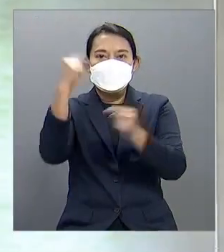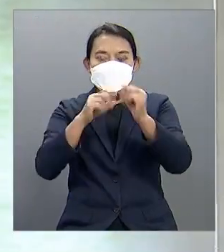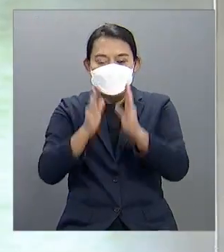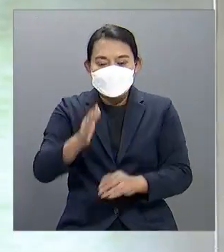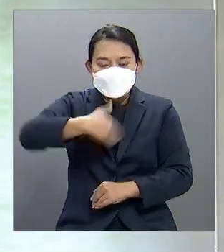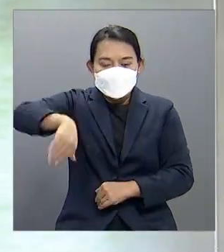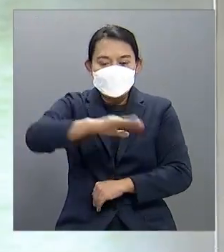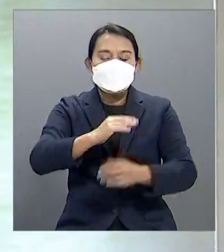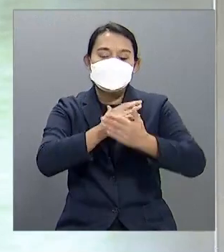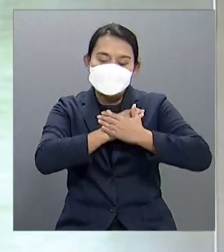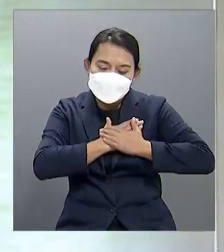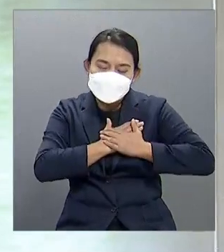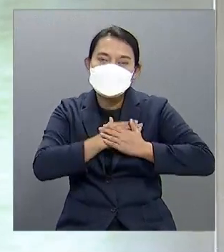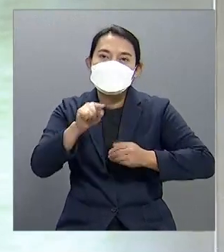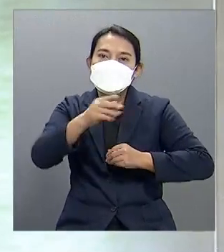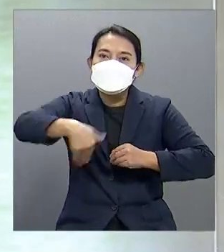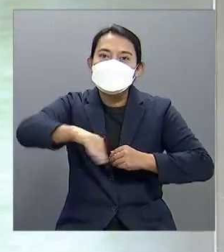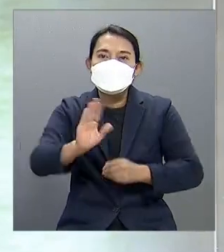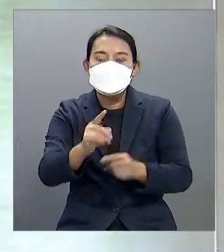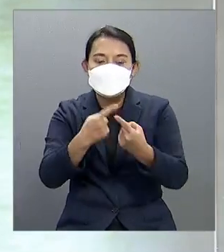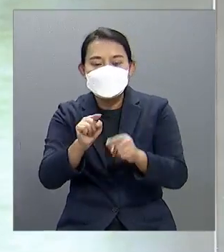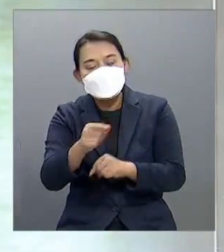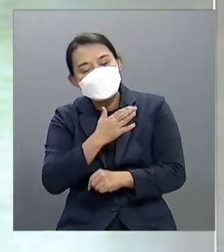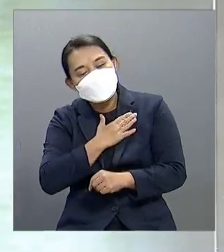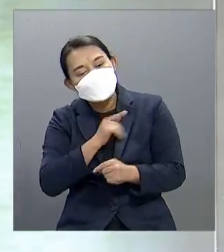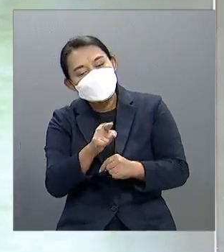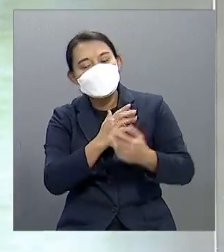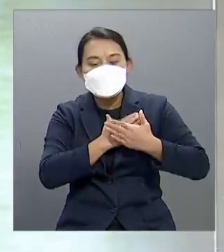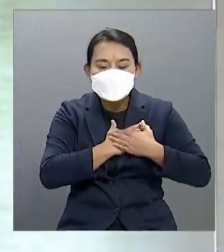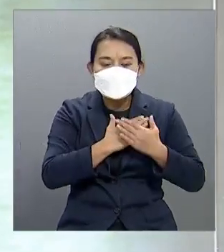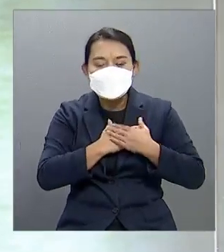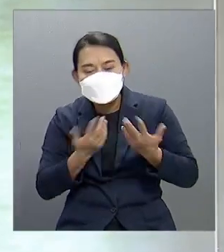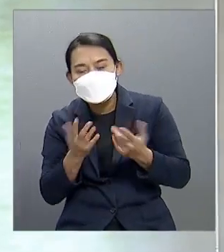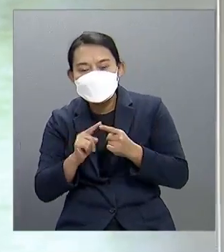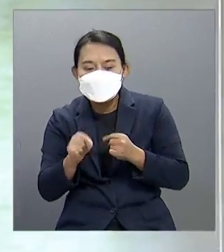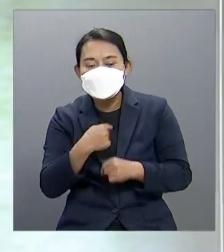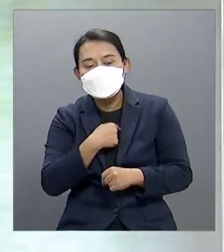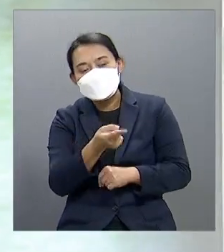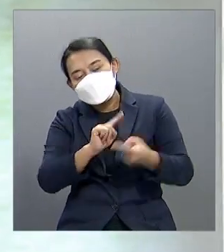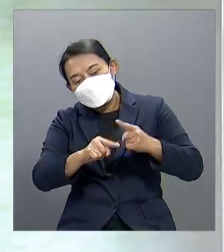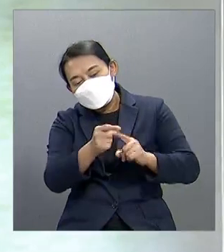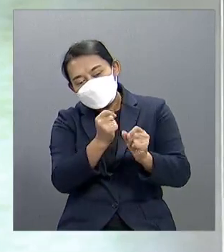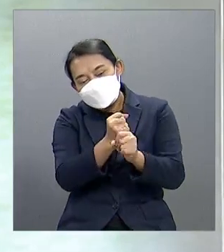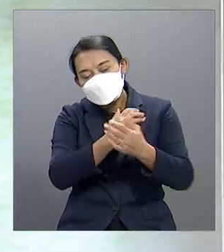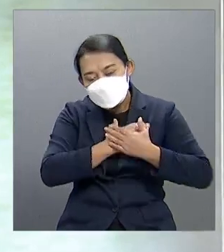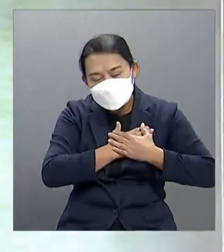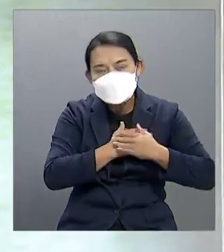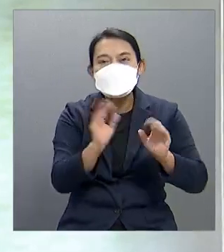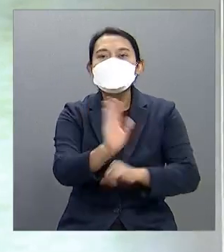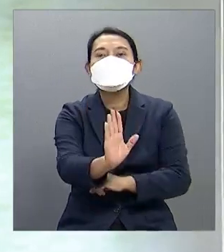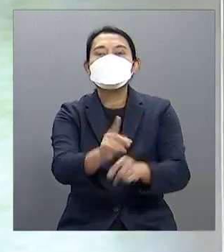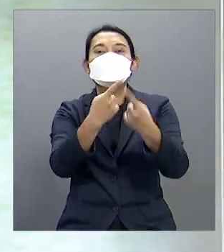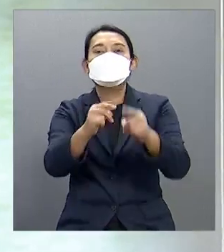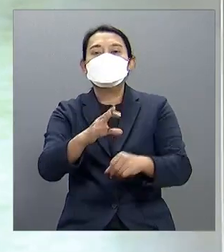ครั้งเนี่ยเวลาเราไปทำงานอ่ะเขาบอกเราต้องรักกันหลายๆคนรู้สึกแอนตี้ไงบอกเฮ้ยฉันต้องรักเพื่อนร่วมงานด้วยหรอไม่ต้องรักก็ได้นะคะถ้าเราไม่อยากรัก